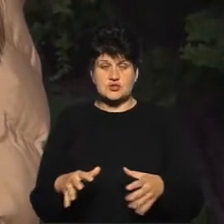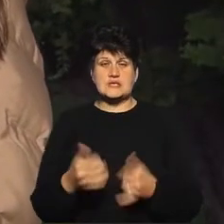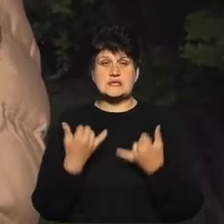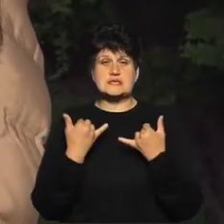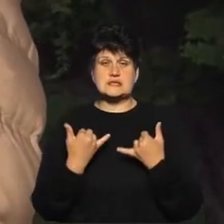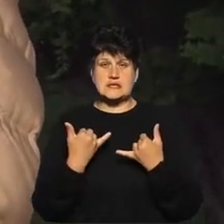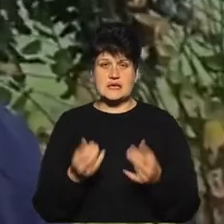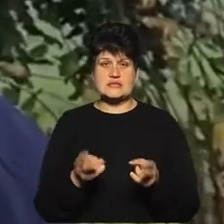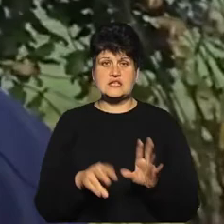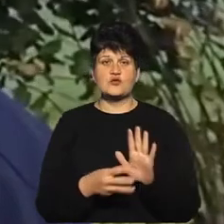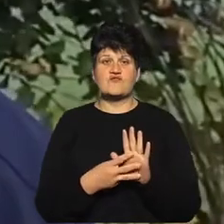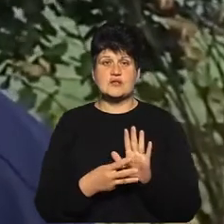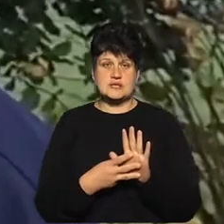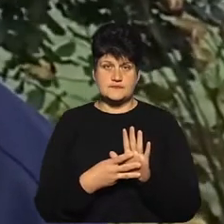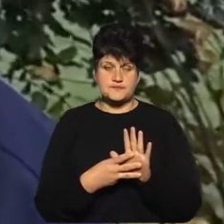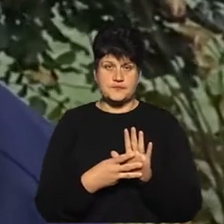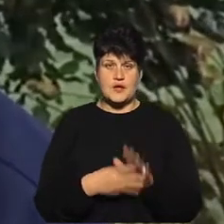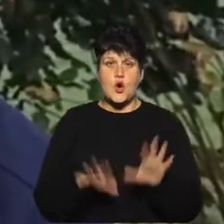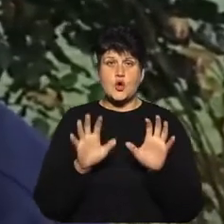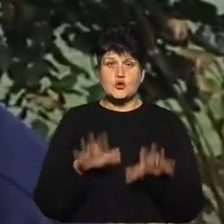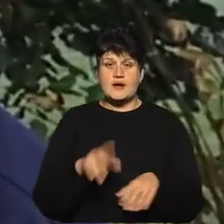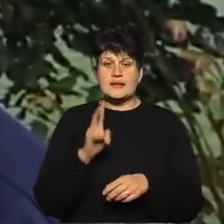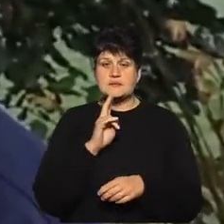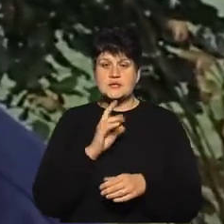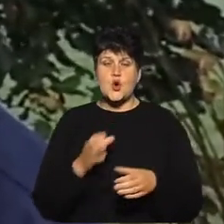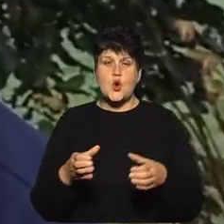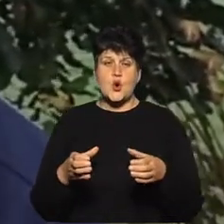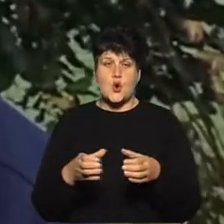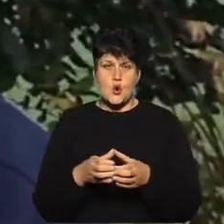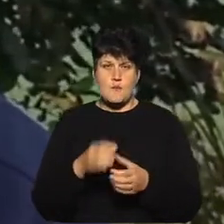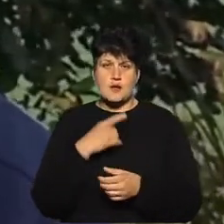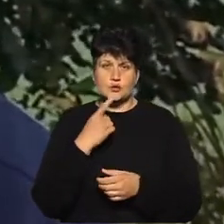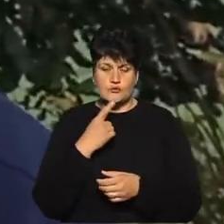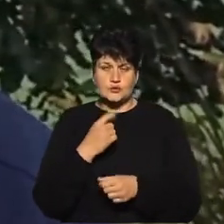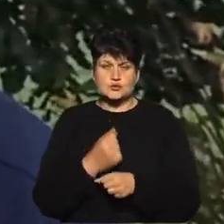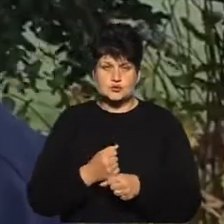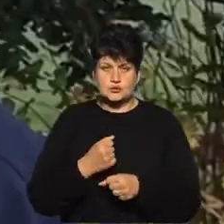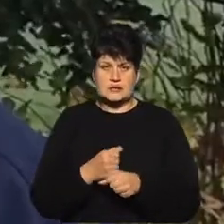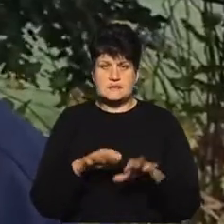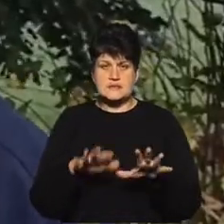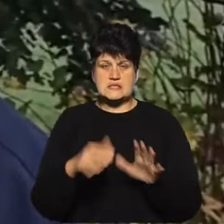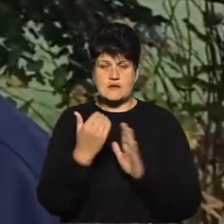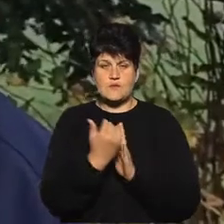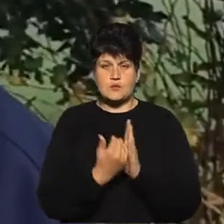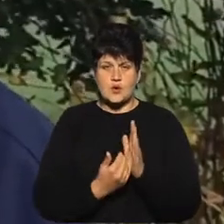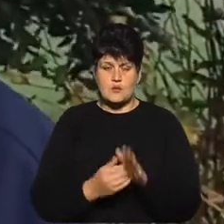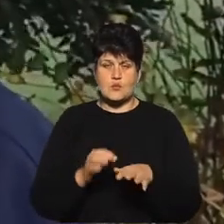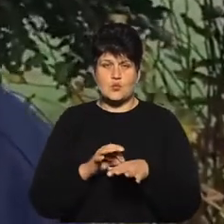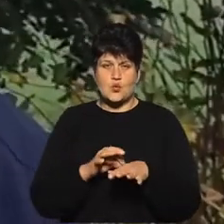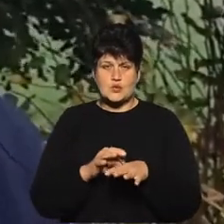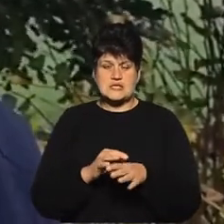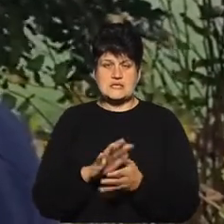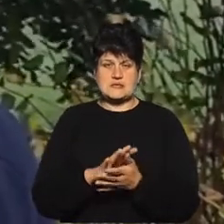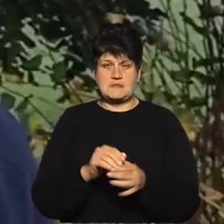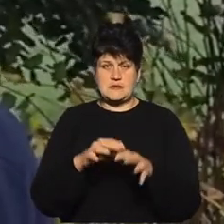їх залишилось 8. Голова Кременецької громади Андрій Смаглюк розповів, розробили місцеву програму поводження з побутовими відходами.